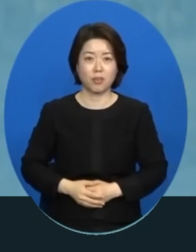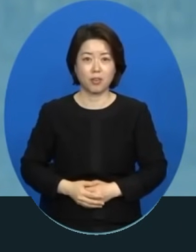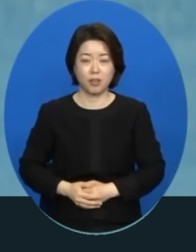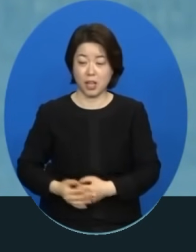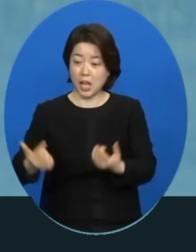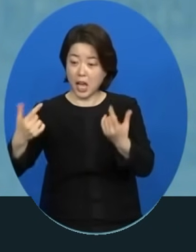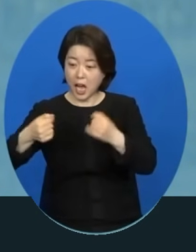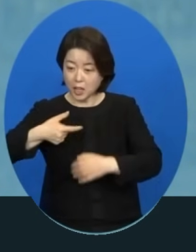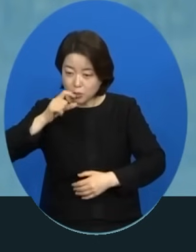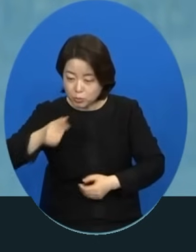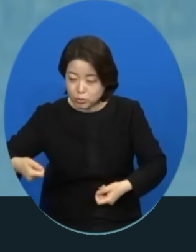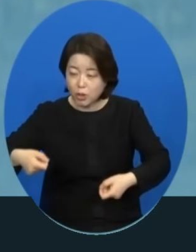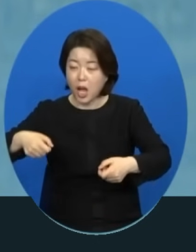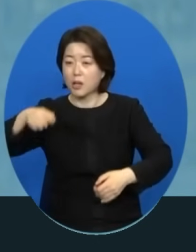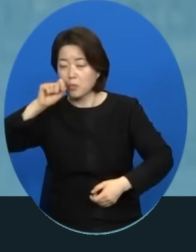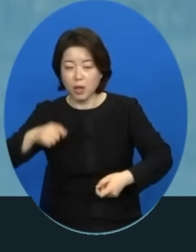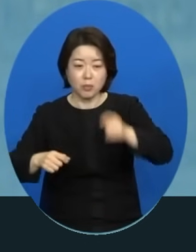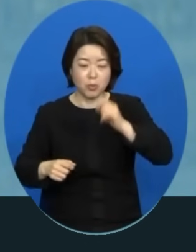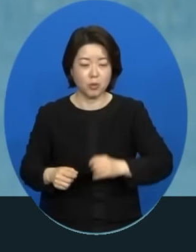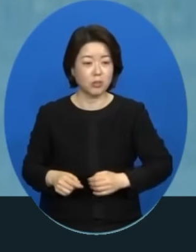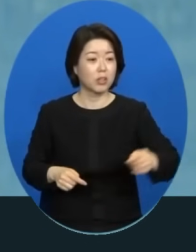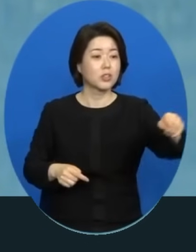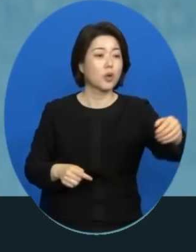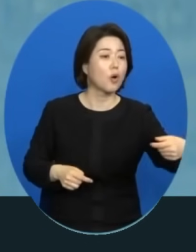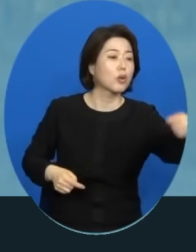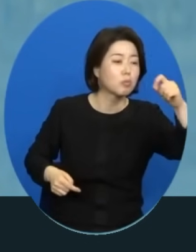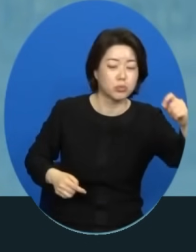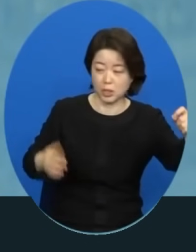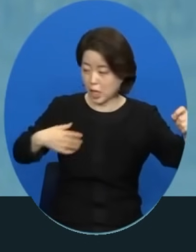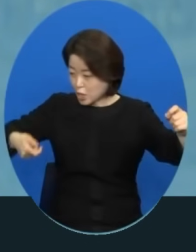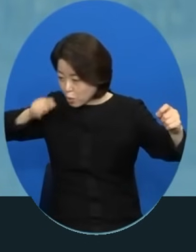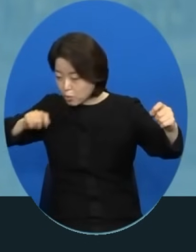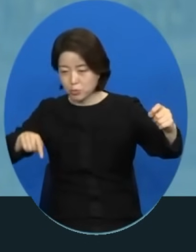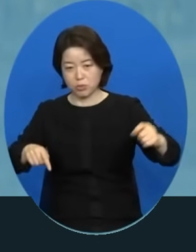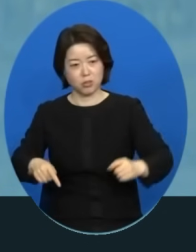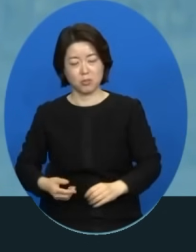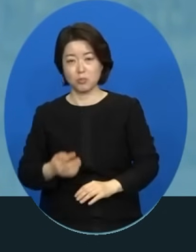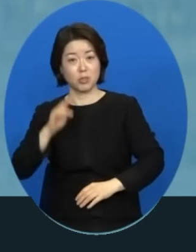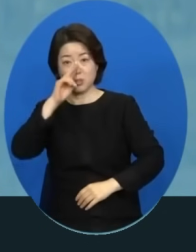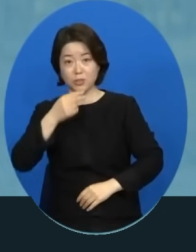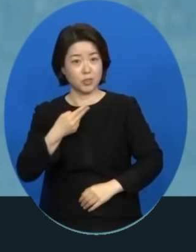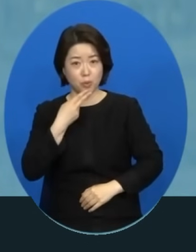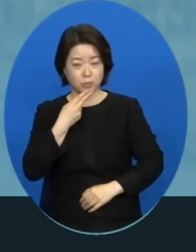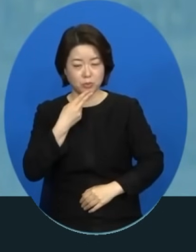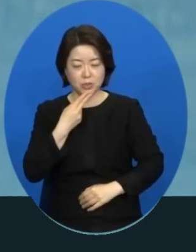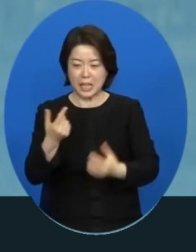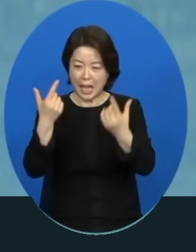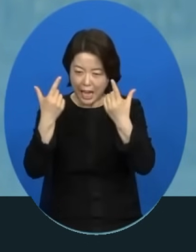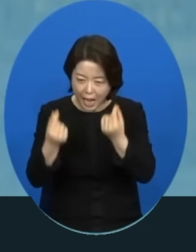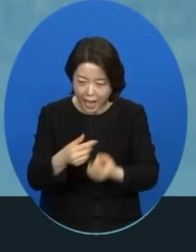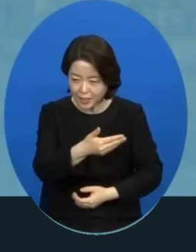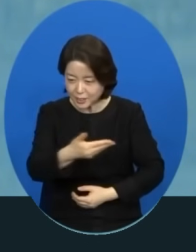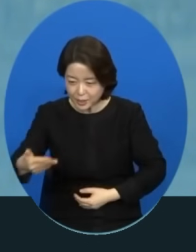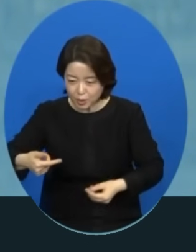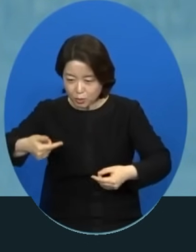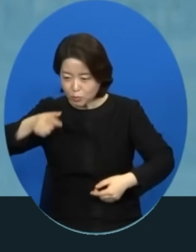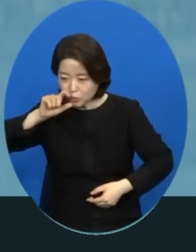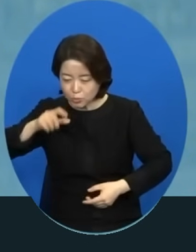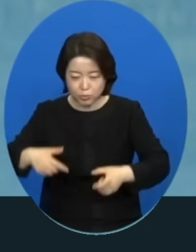같은 물을 마시는. 다른 물 마시면 시기할 게 전혀 없어요. 같은 물을 마시니까 서로 문제가 되는 것이죠.